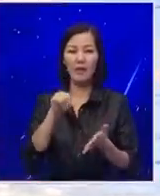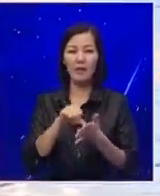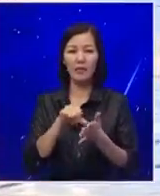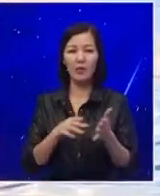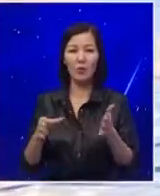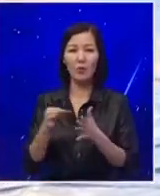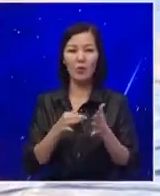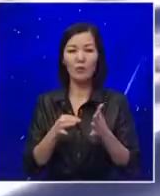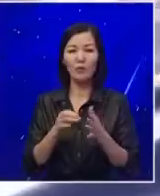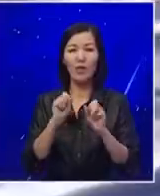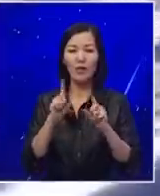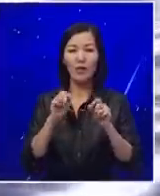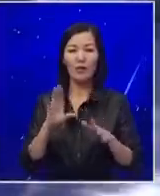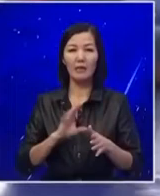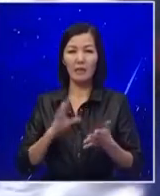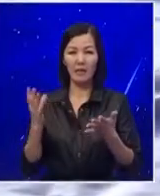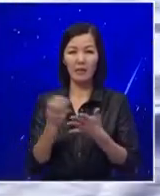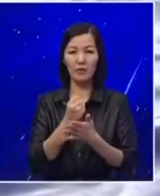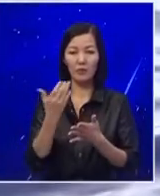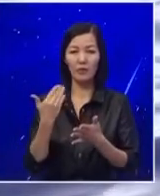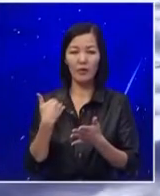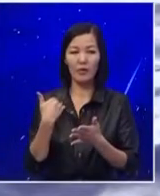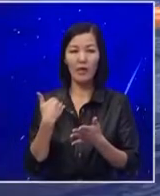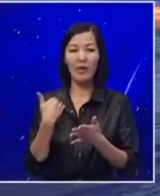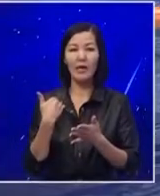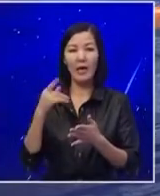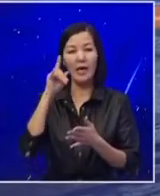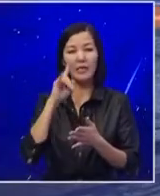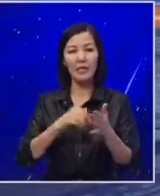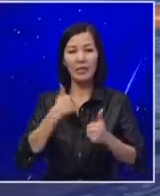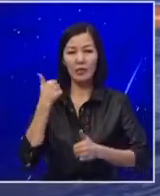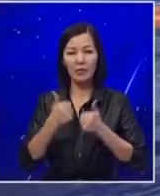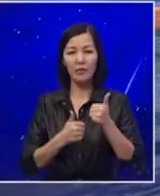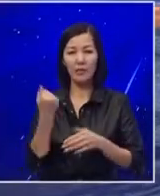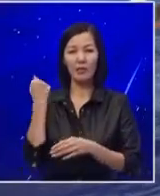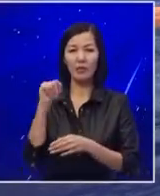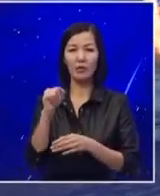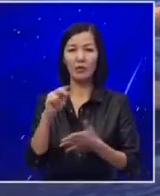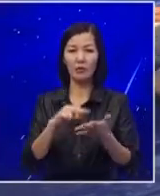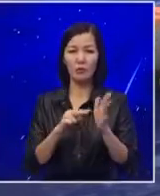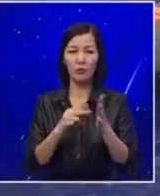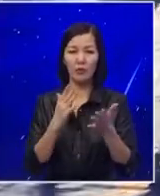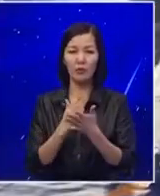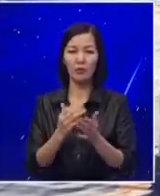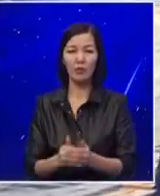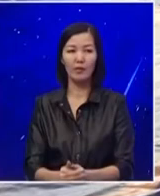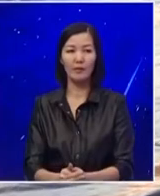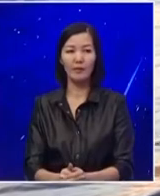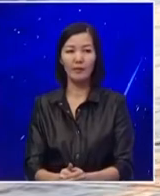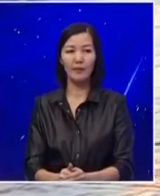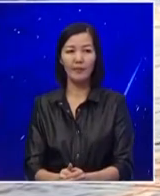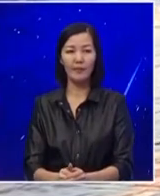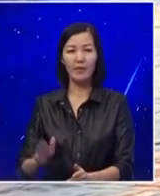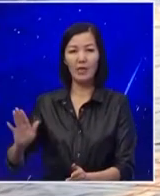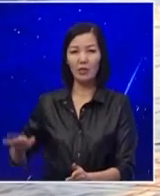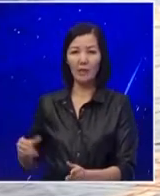Облыс біріншілігінде алтын медальдан басты үміткер. Сонымен қатар Қазақстан чемпионатында да жүлдегер болуды мақсат еткен. Жамбас әдісінің жақсы